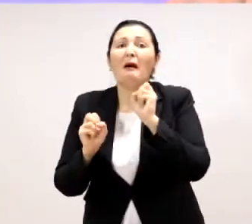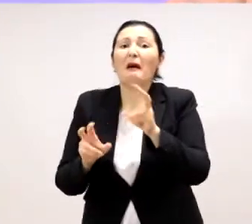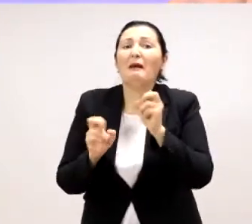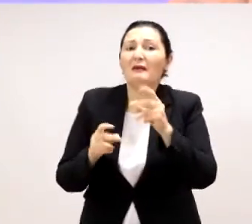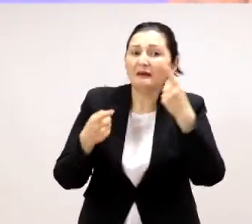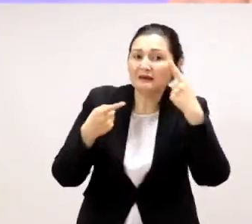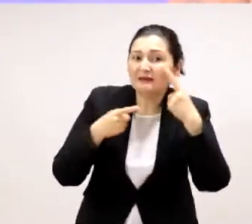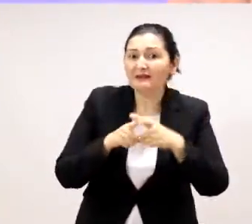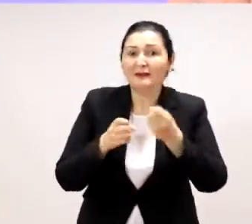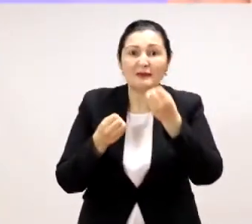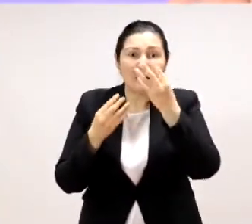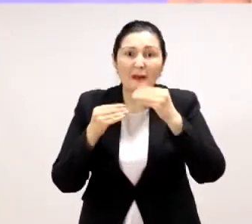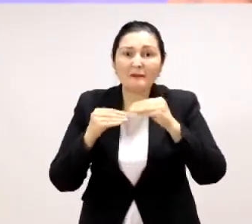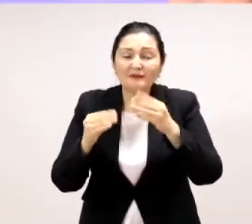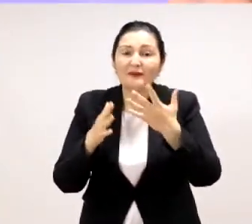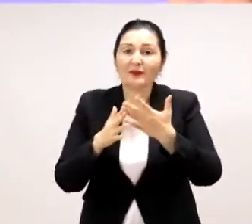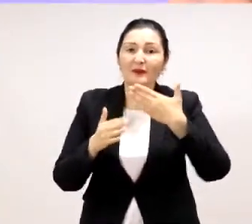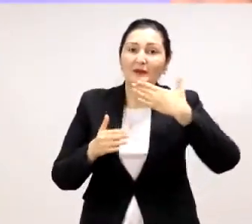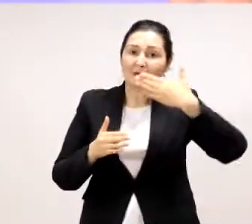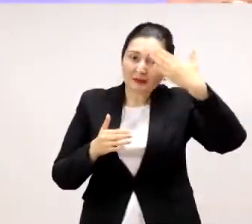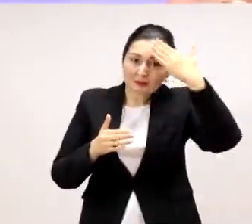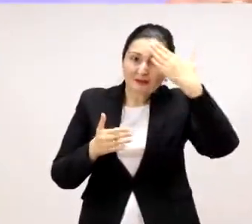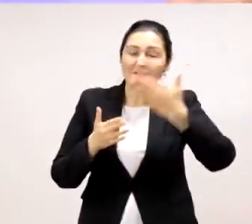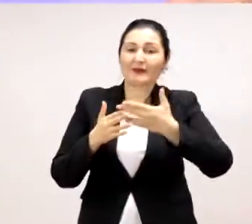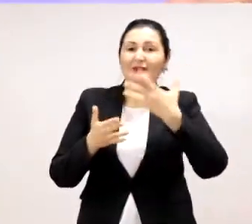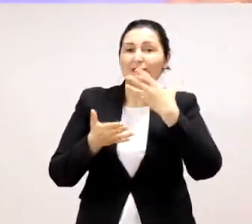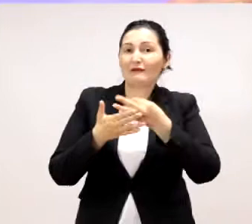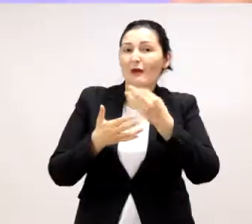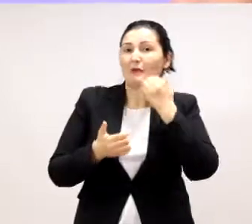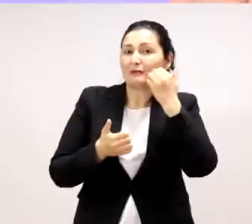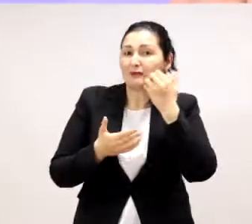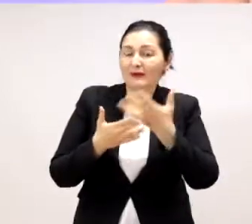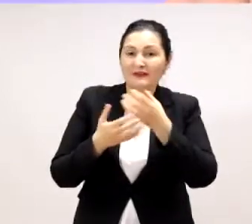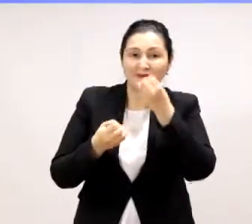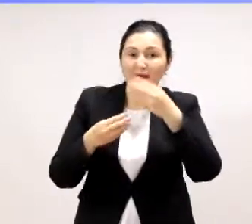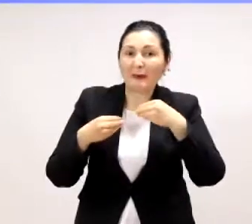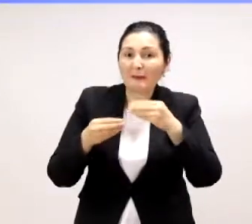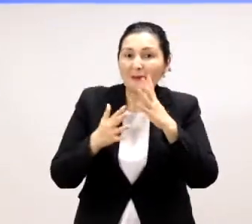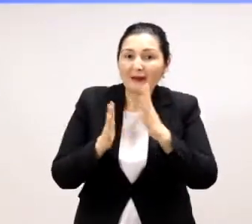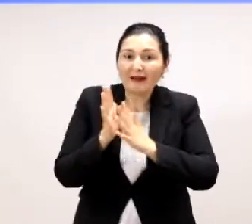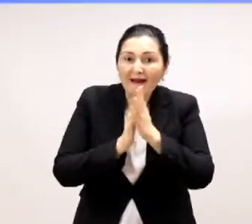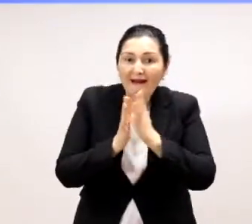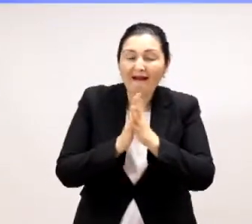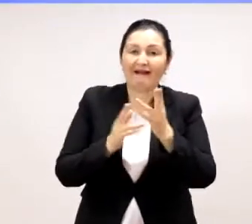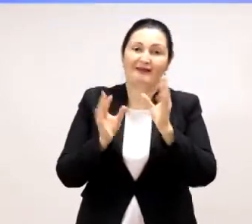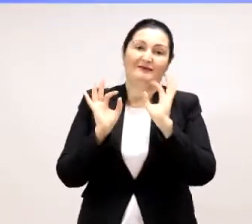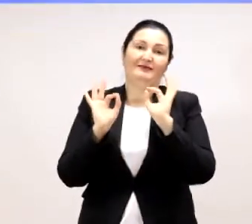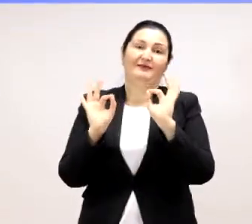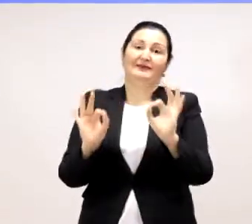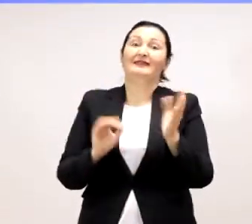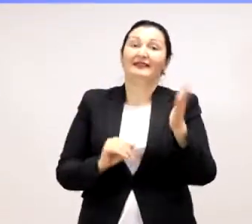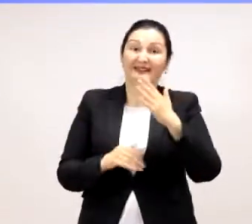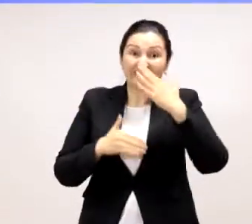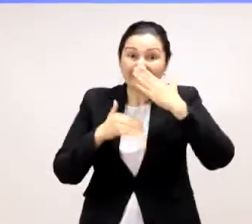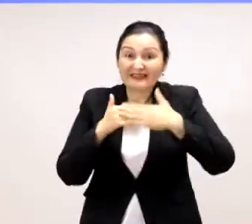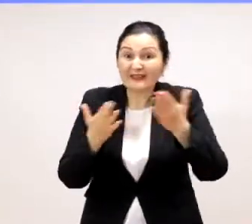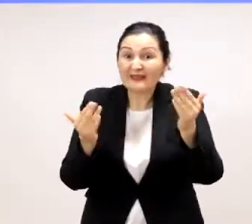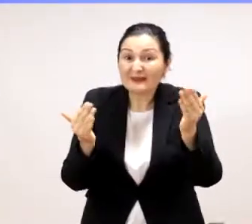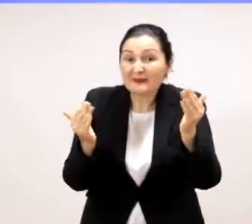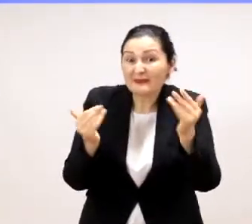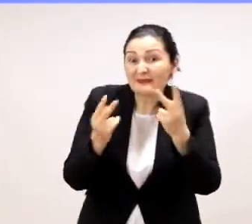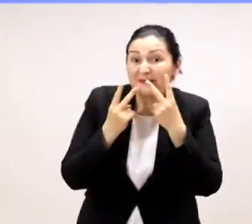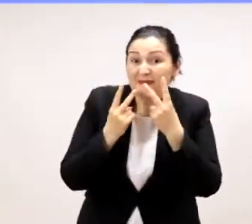گل میشنانند تا که تابستان در خانه بیبیم گل شنانم. البته عزیز جان، بیا نزدیکتر بیا